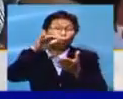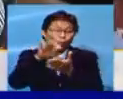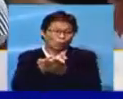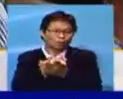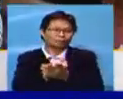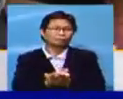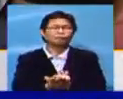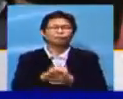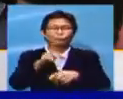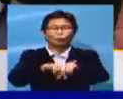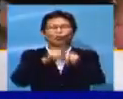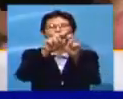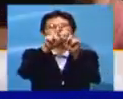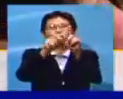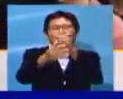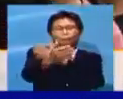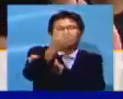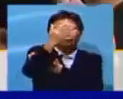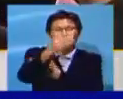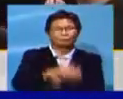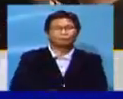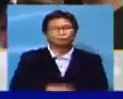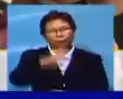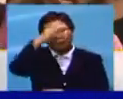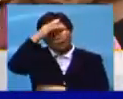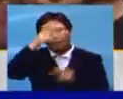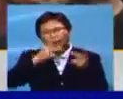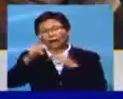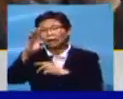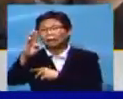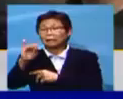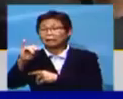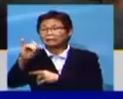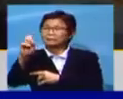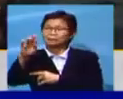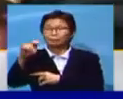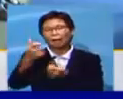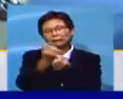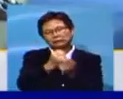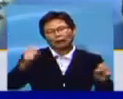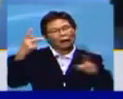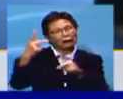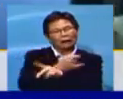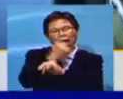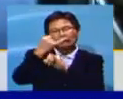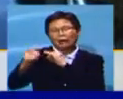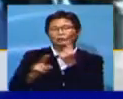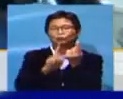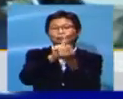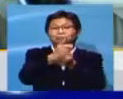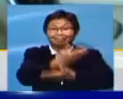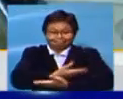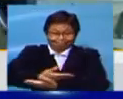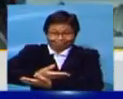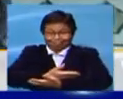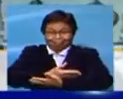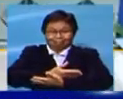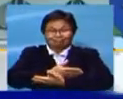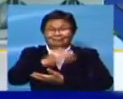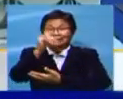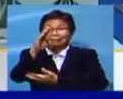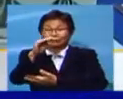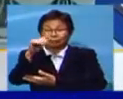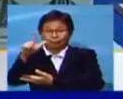sendaian pukul 11 pagi tadi menurut bapanya Ismail selamat kali terakhir beliau berjumpa anaknya di R